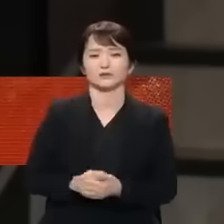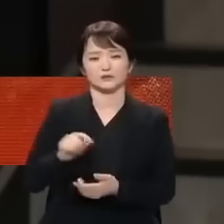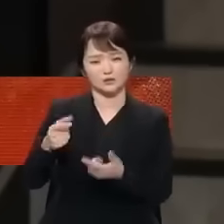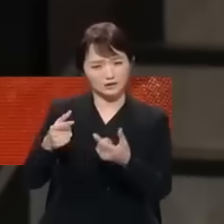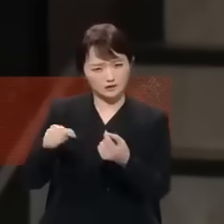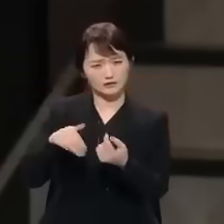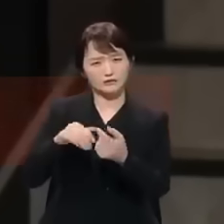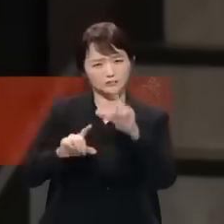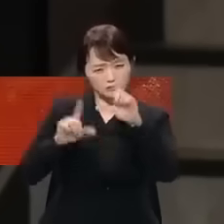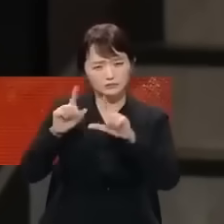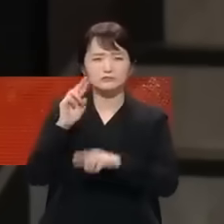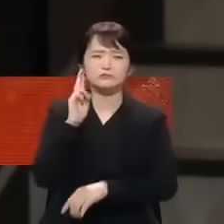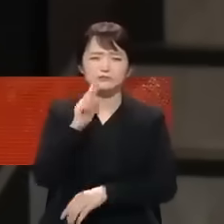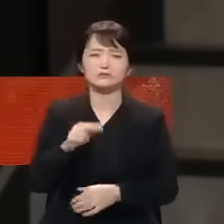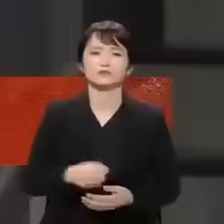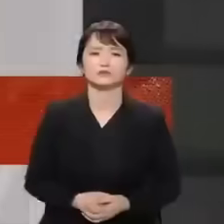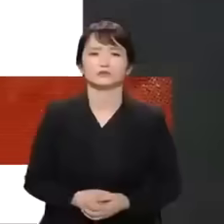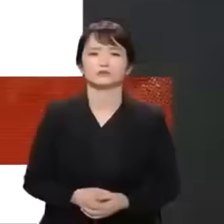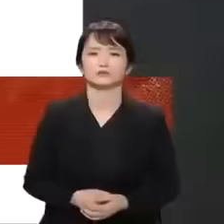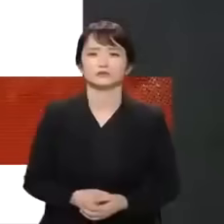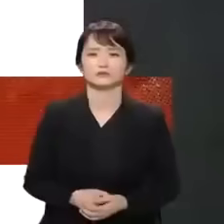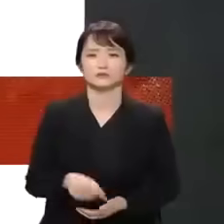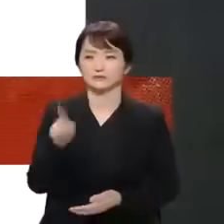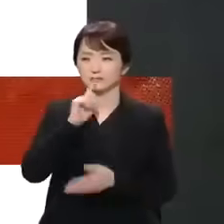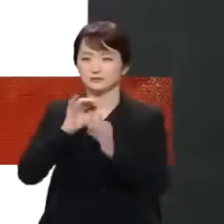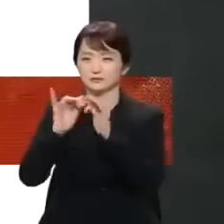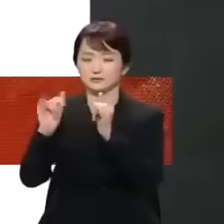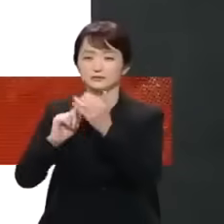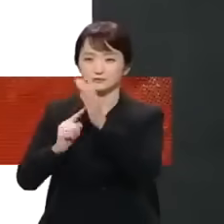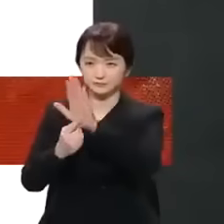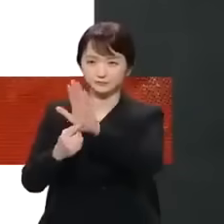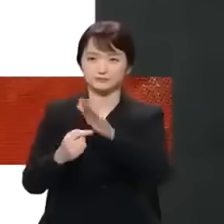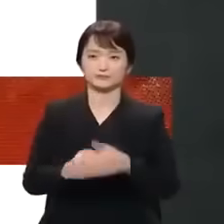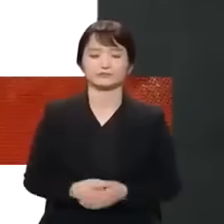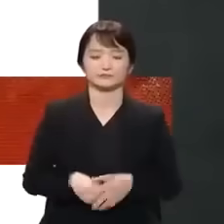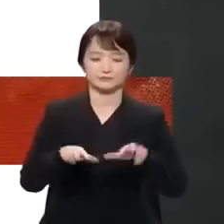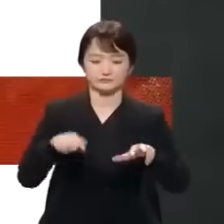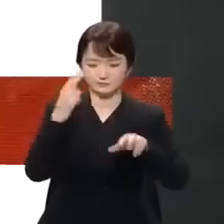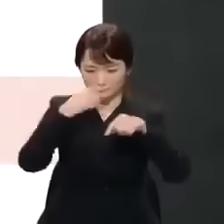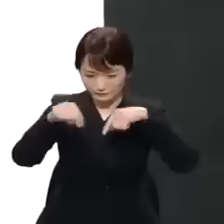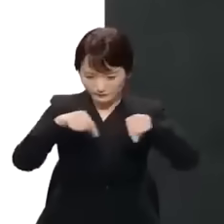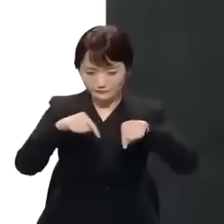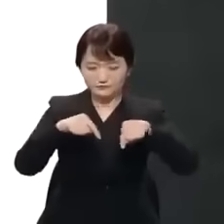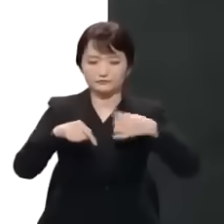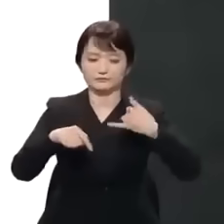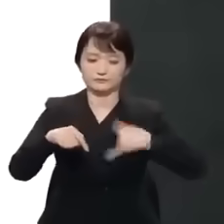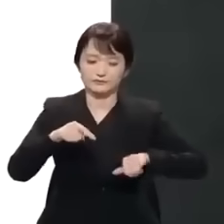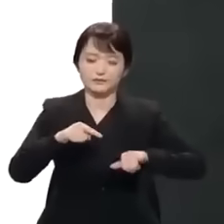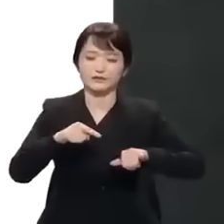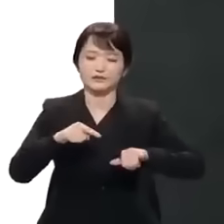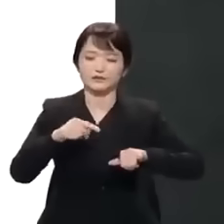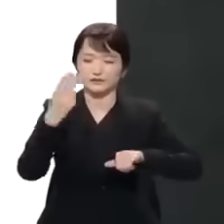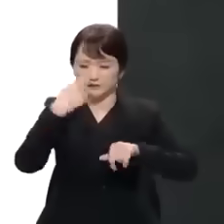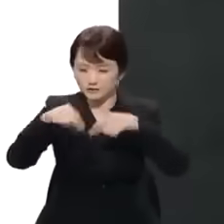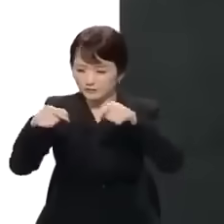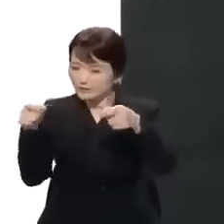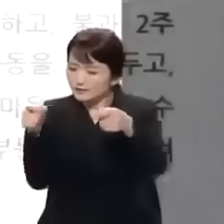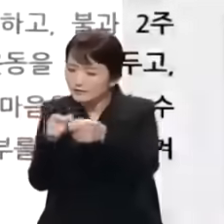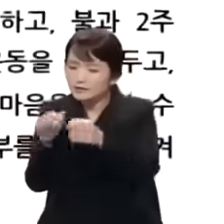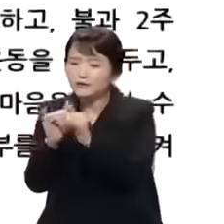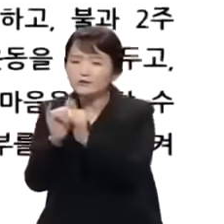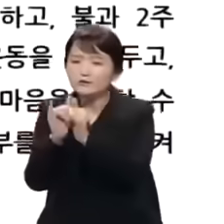졌겠죠 그래서 제보자에 따르면 현 그 감독의 그 자녀들 그리고 감독과 가까운 지인들의